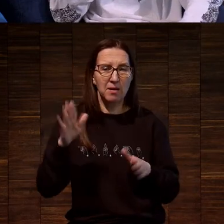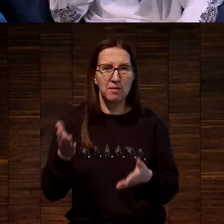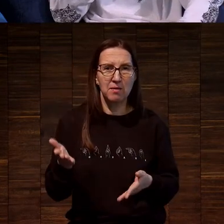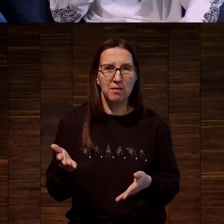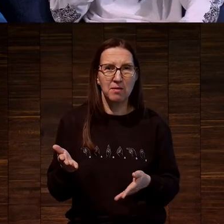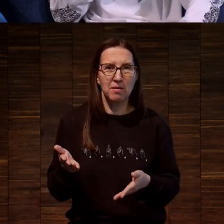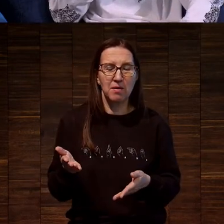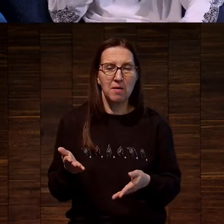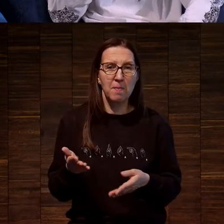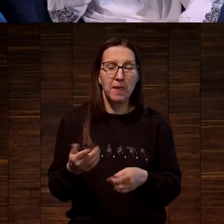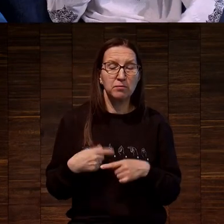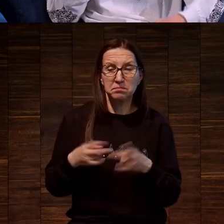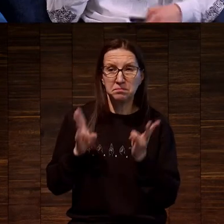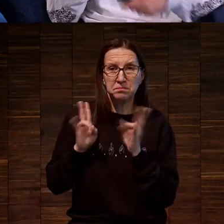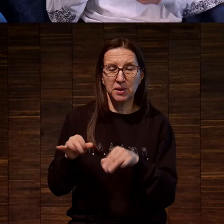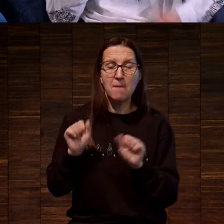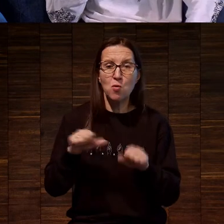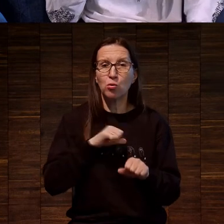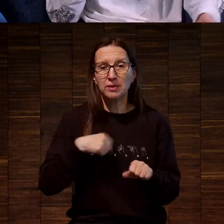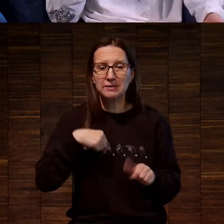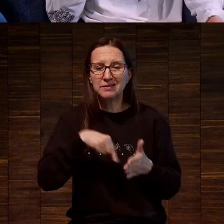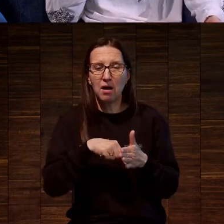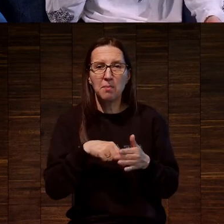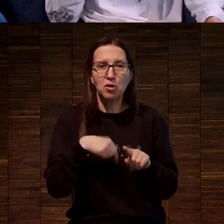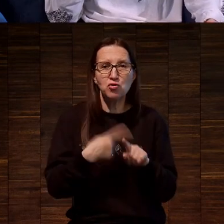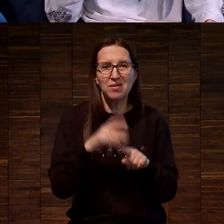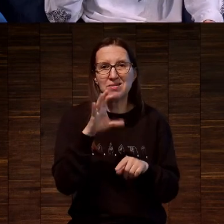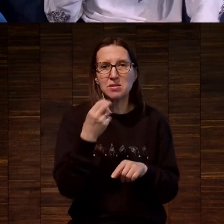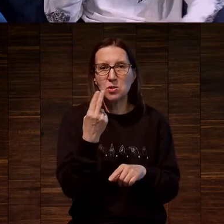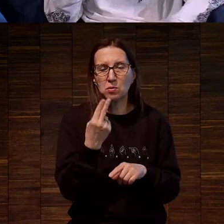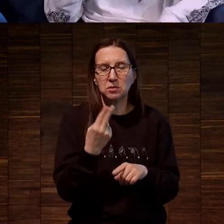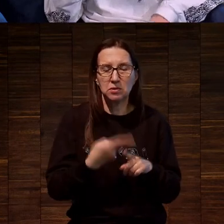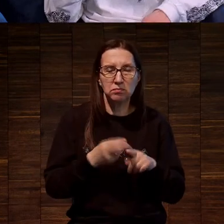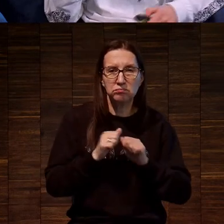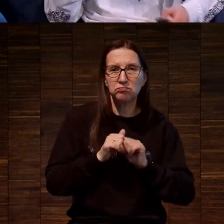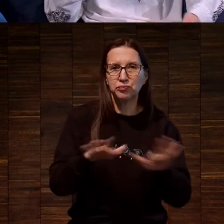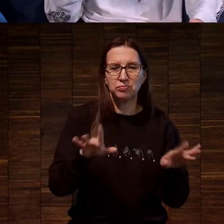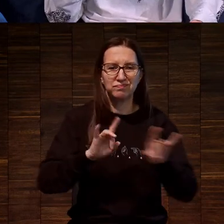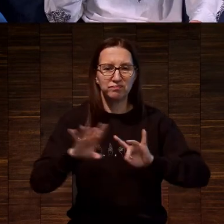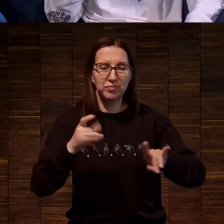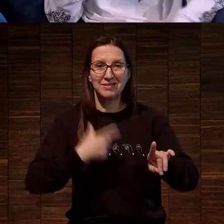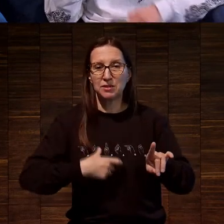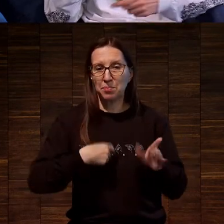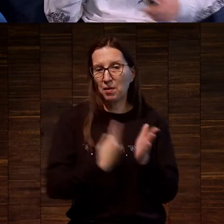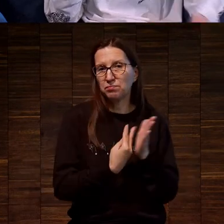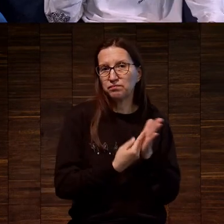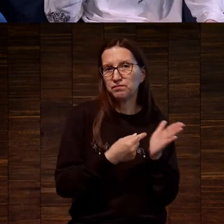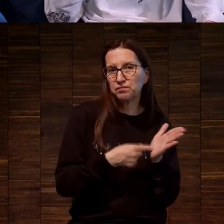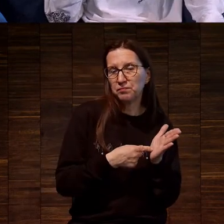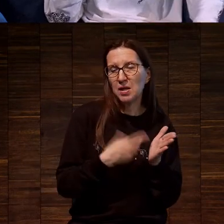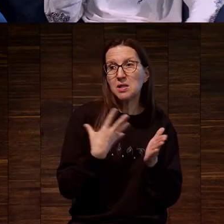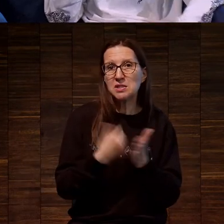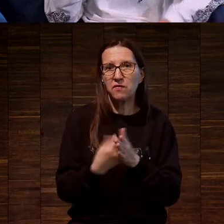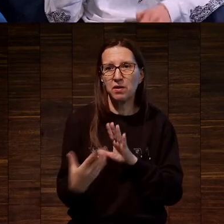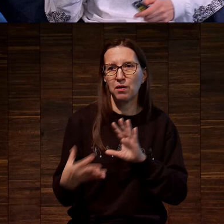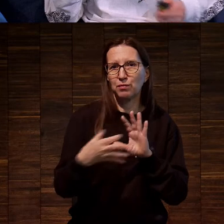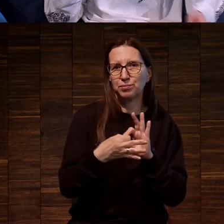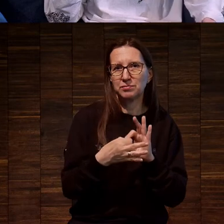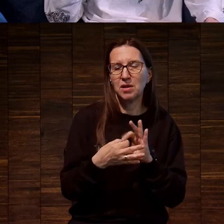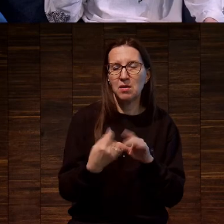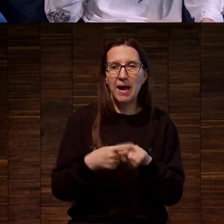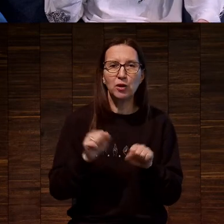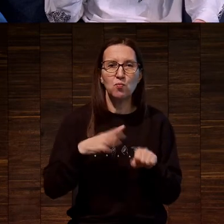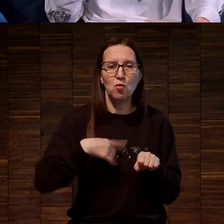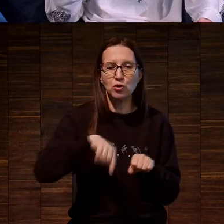институты, галерейные среды, они связываются напрямую с зрителем, создают свою аудиторию. Часто это могут